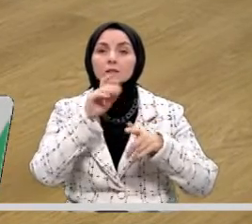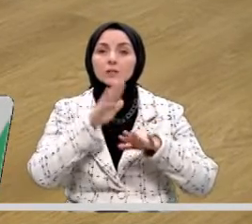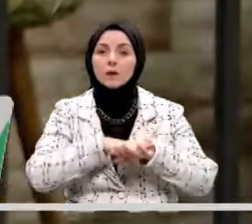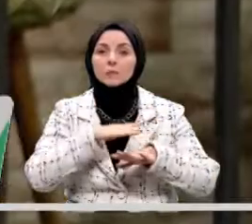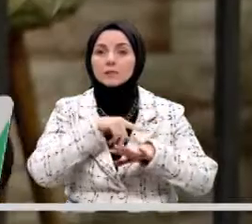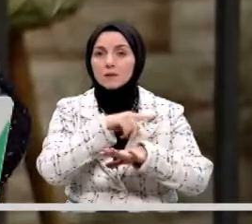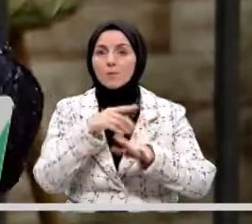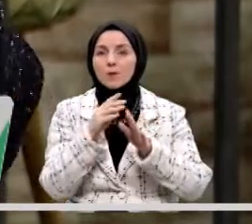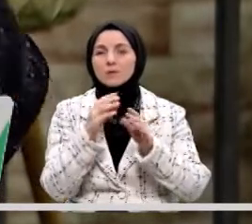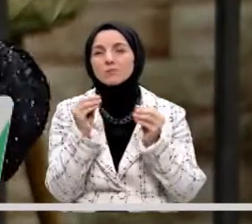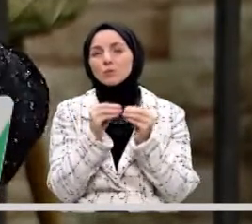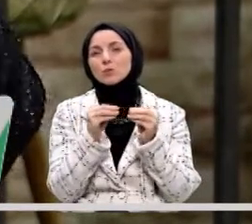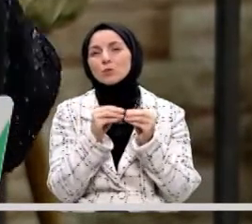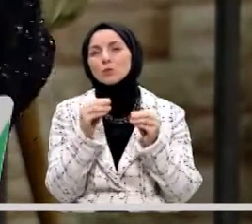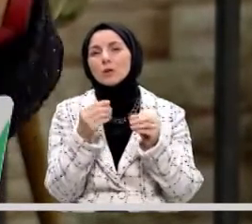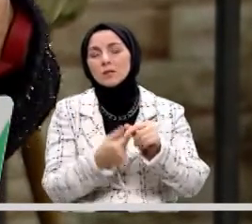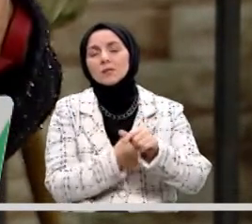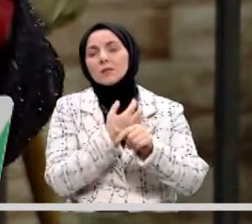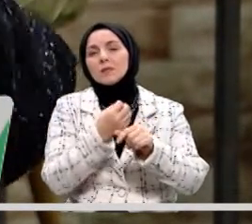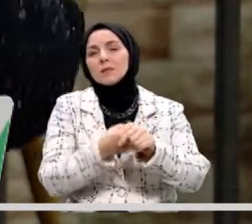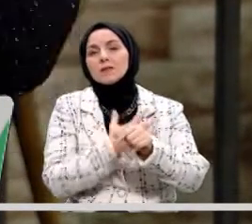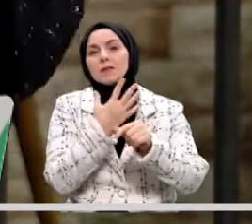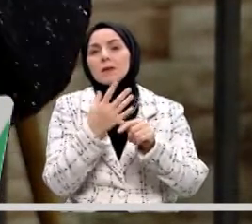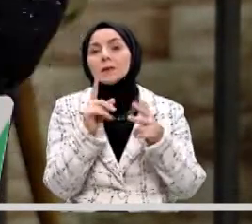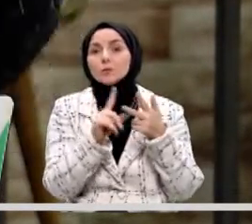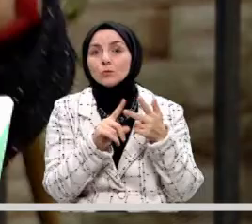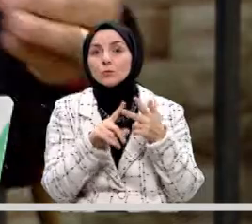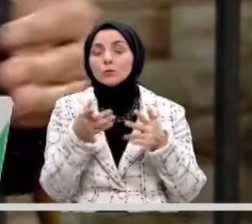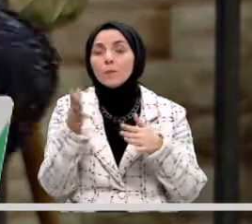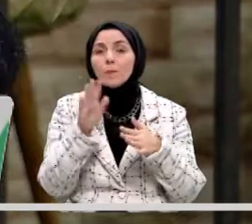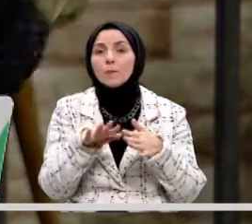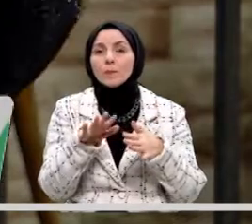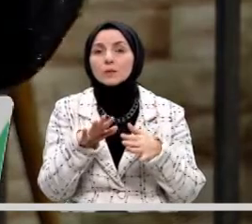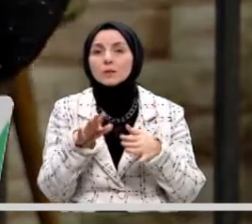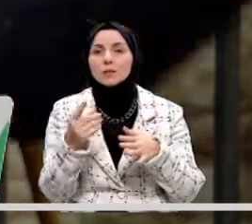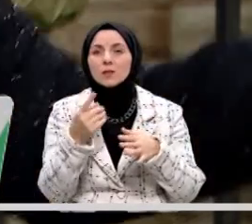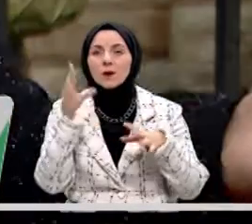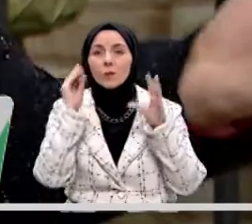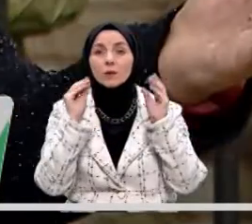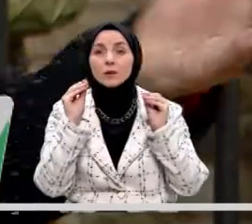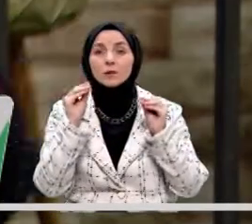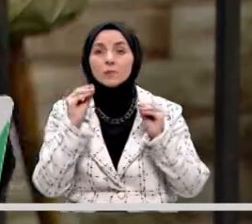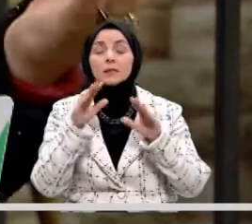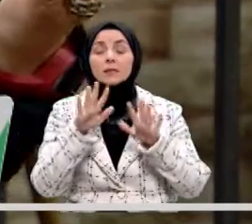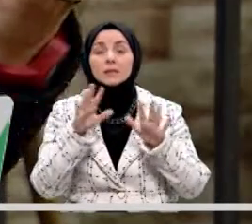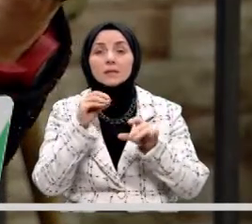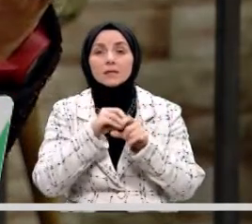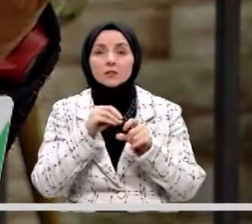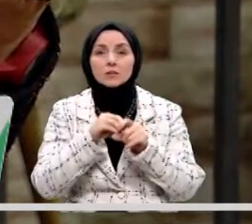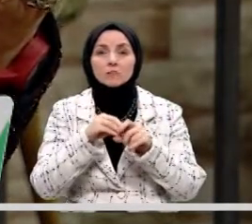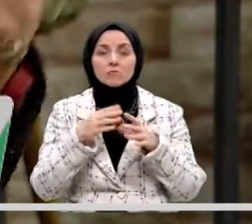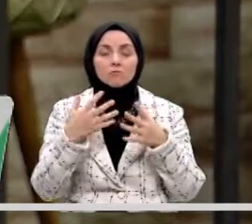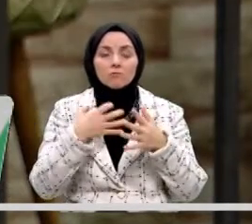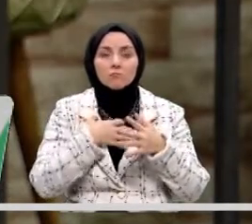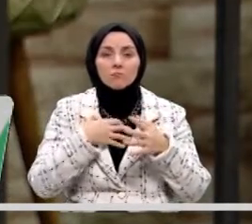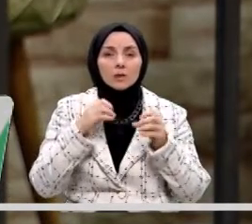hisseder 3 başkalarını dinlemediği için öğrenme becerisini geleceğe aktaramayan bir sürü bir sürü problemler var tarifsiz problemler